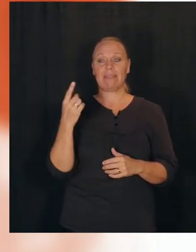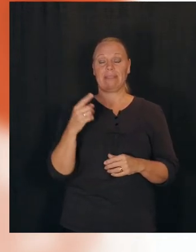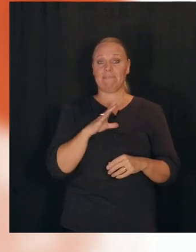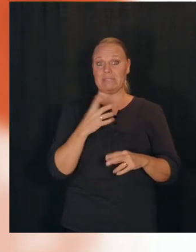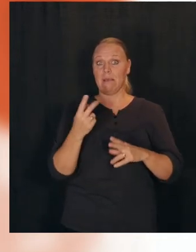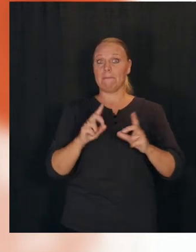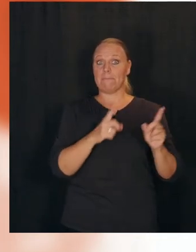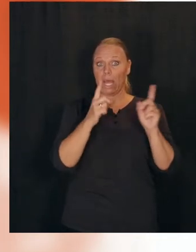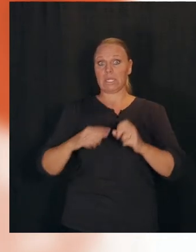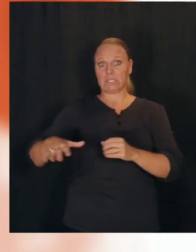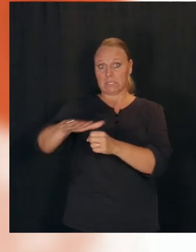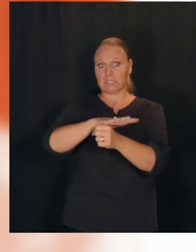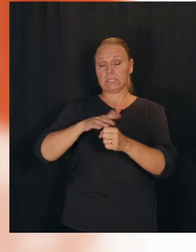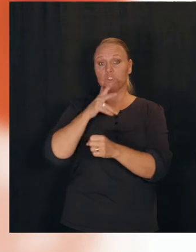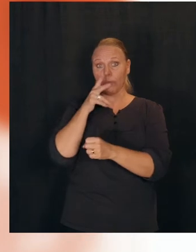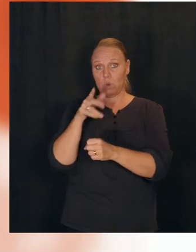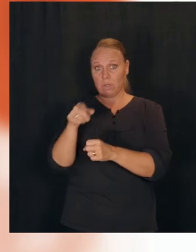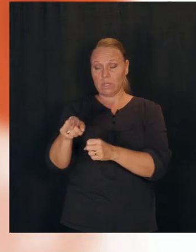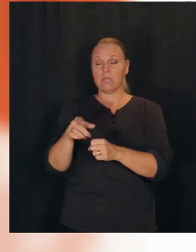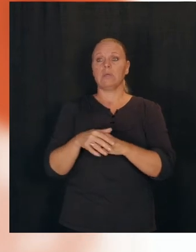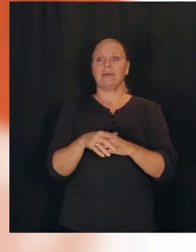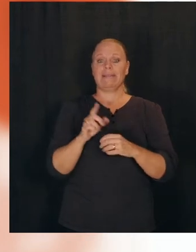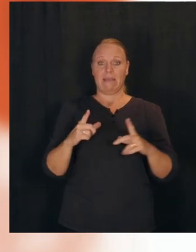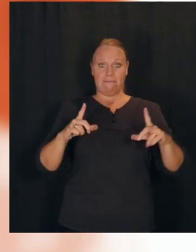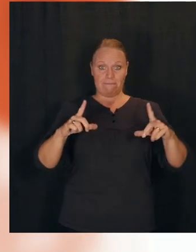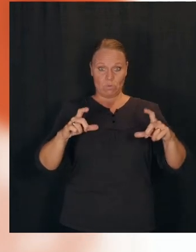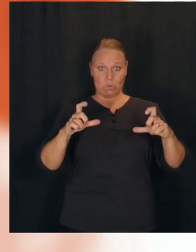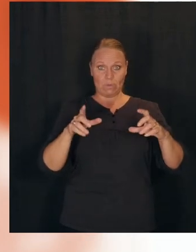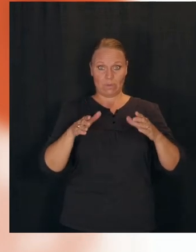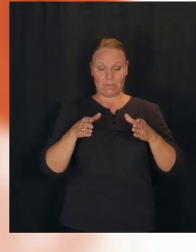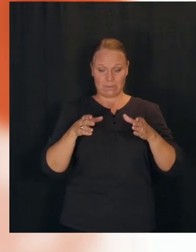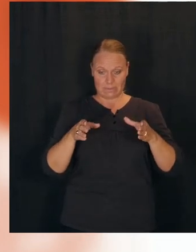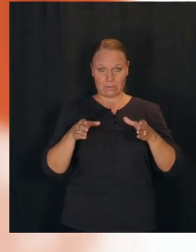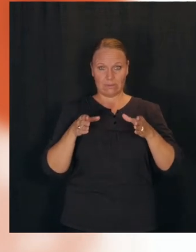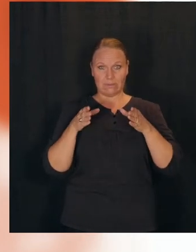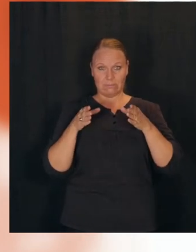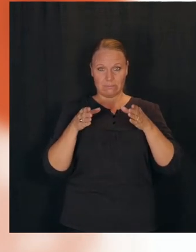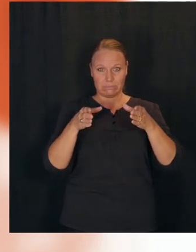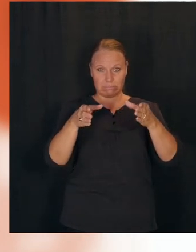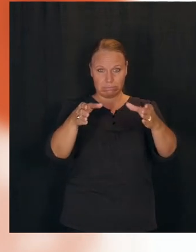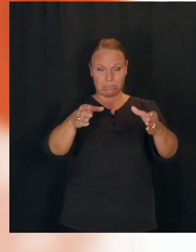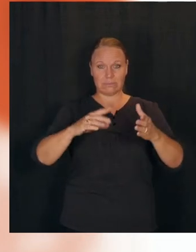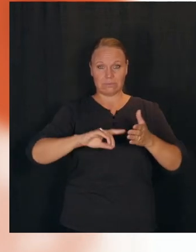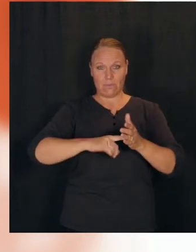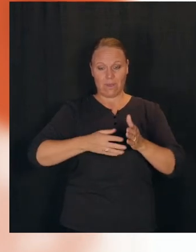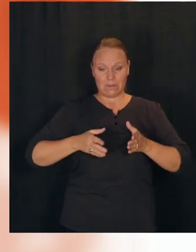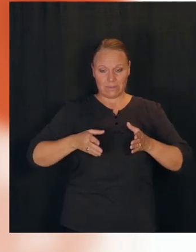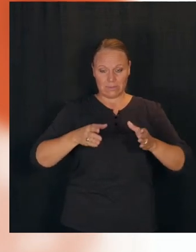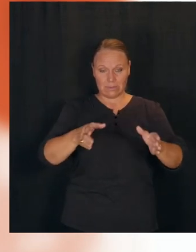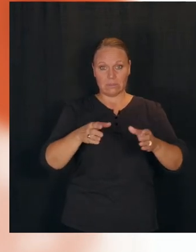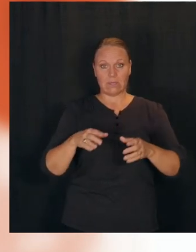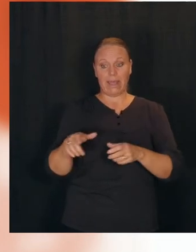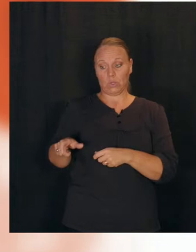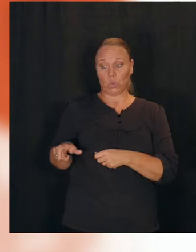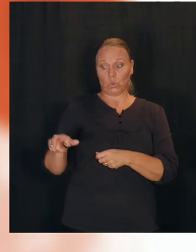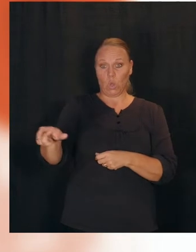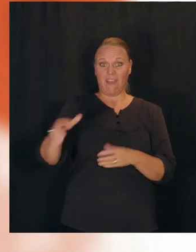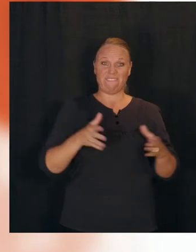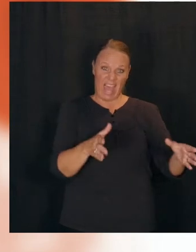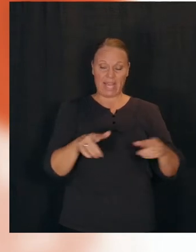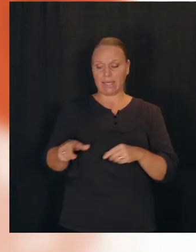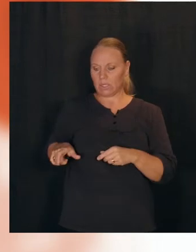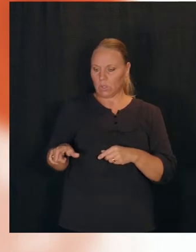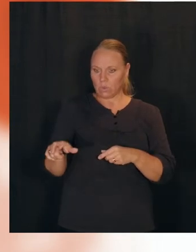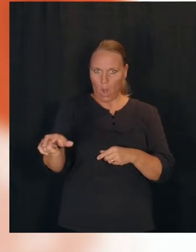Göteborg. På bilden syns en hårdgjord gång. Det är längs en trottoar som går längs en